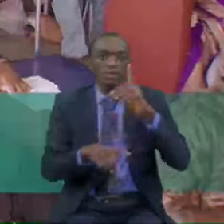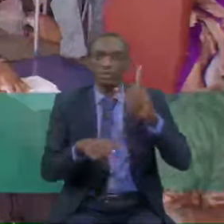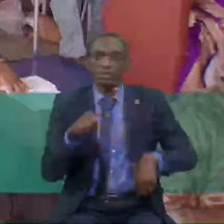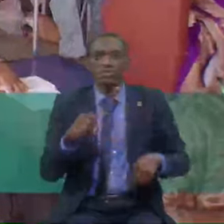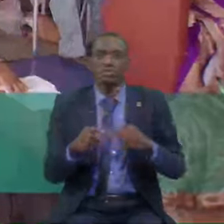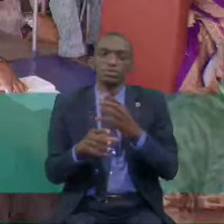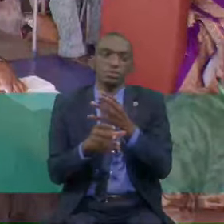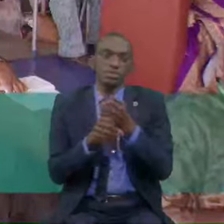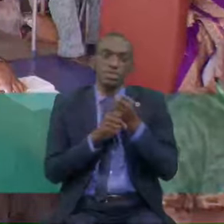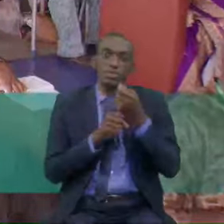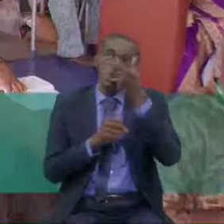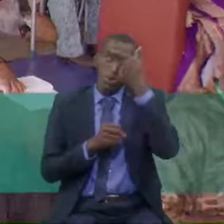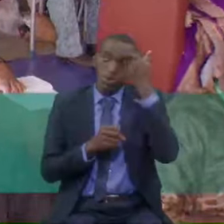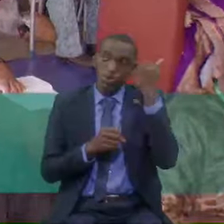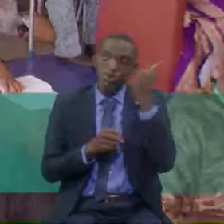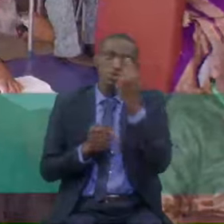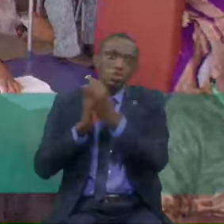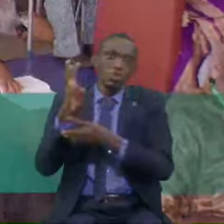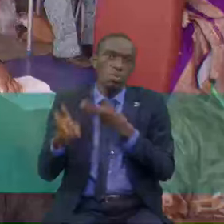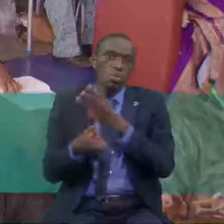parce qu'il ne le voit pas.